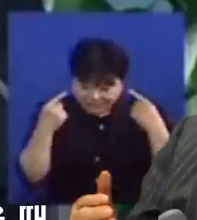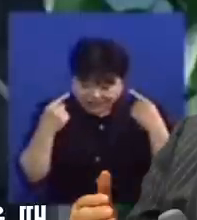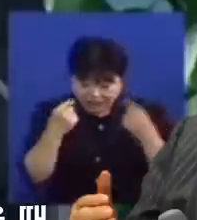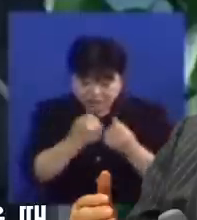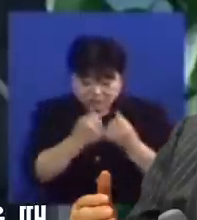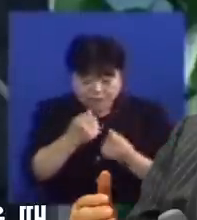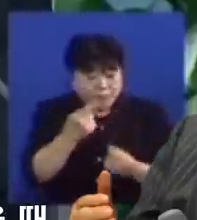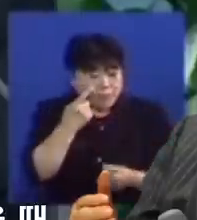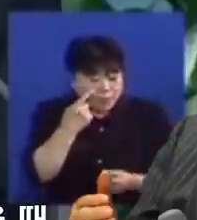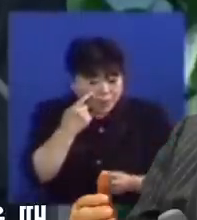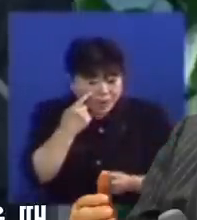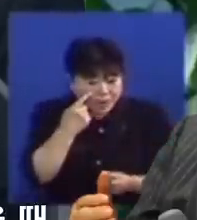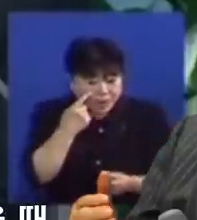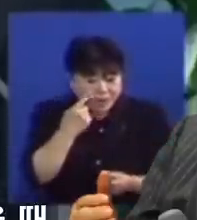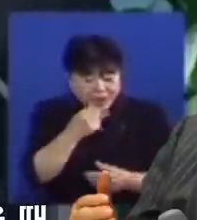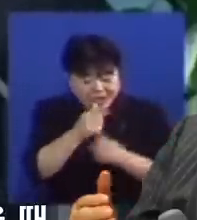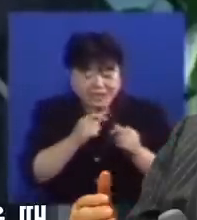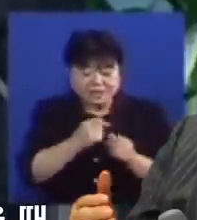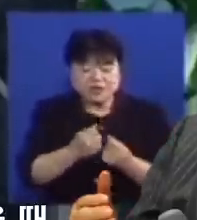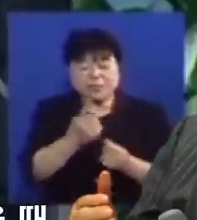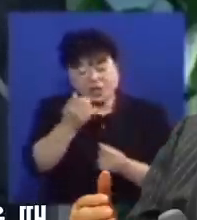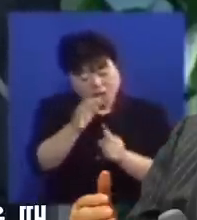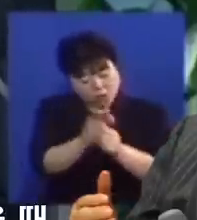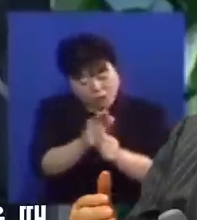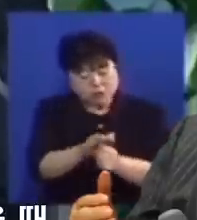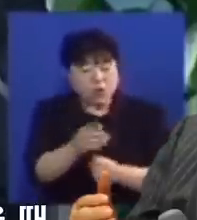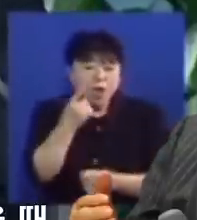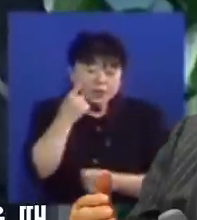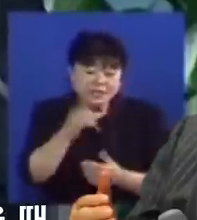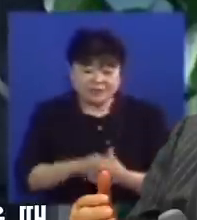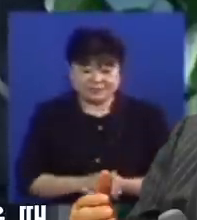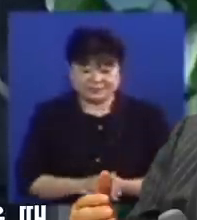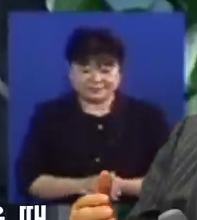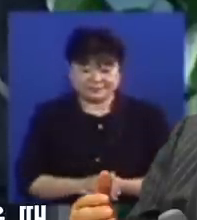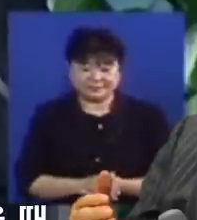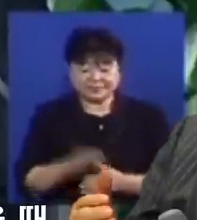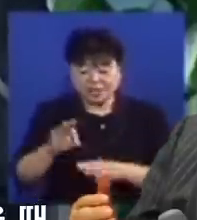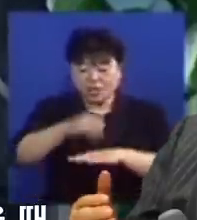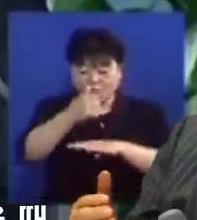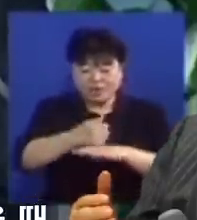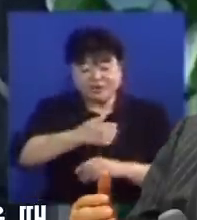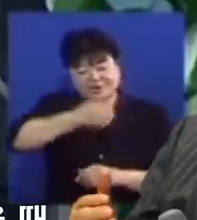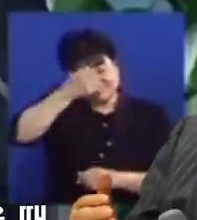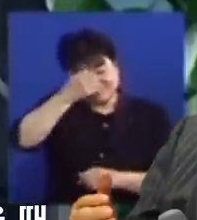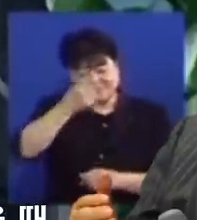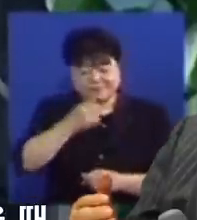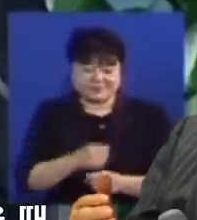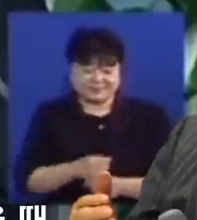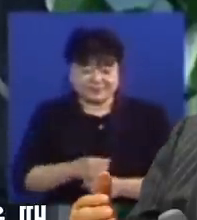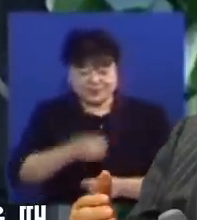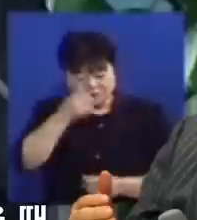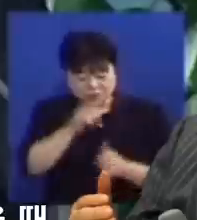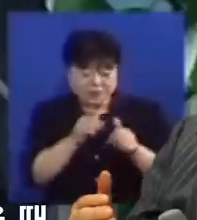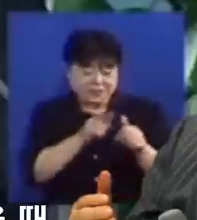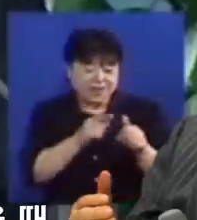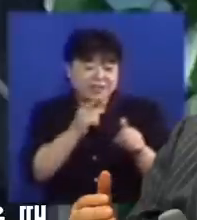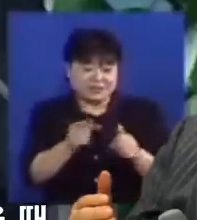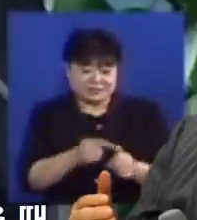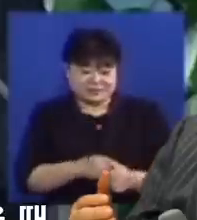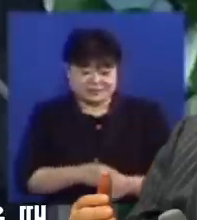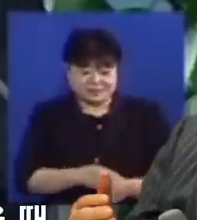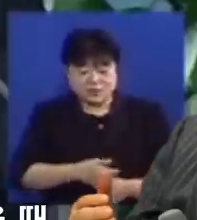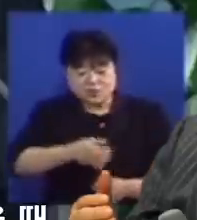있겠냐? 말씀을 하십시오. 하나님이 해석을 주실 것입니다. 그래 왕이 자기 꿈을 말했습니다. 그